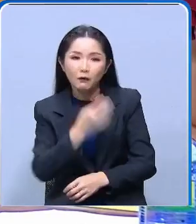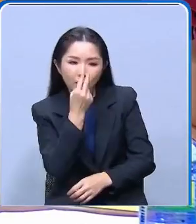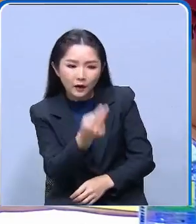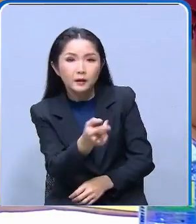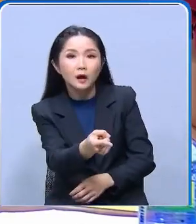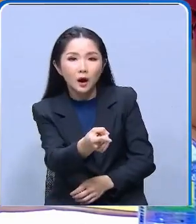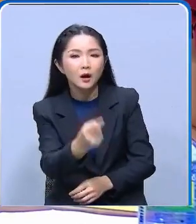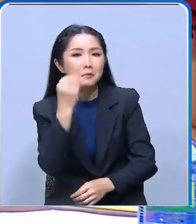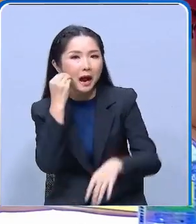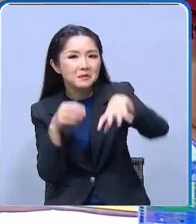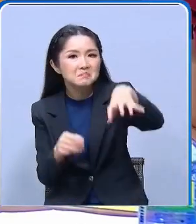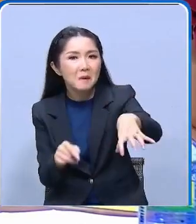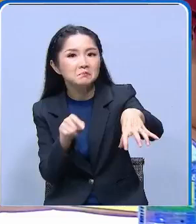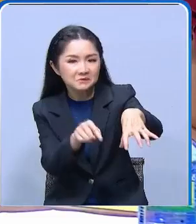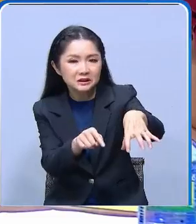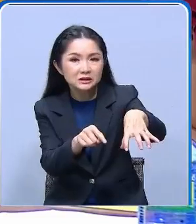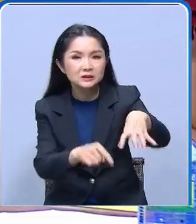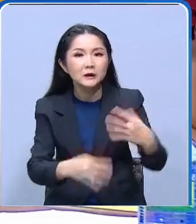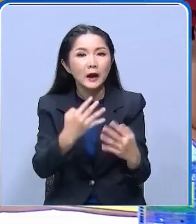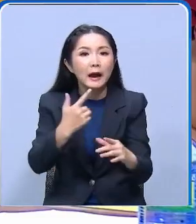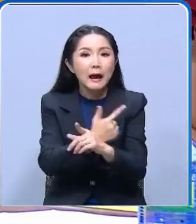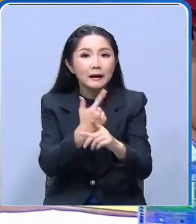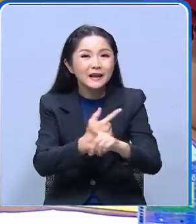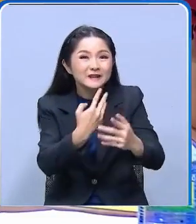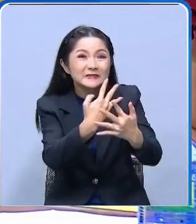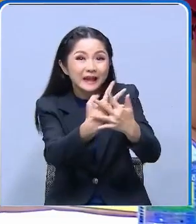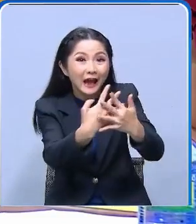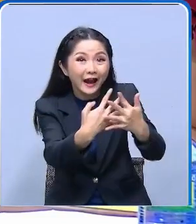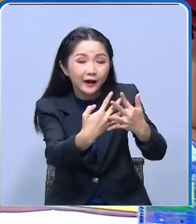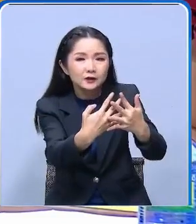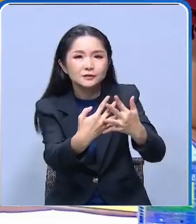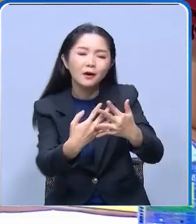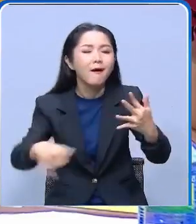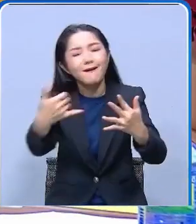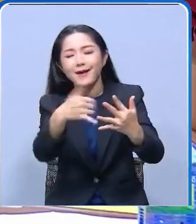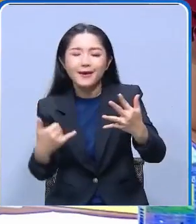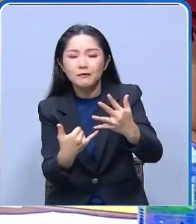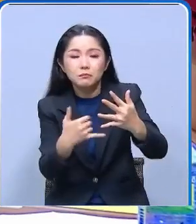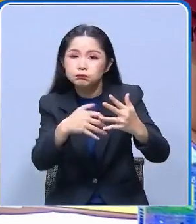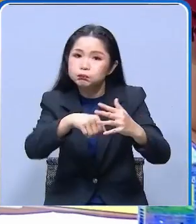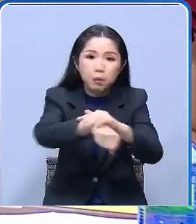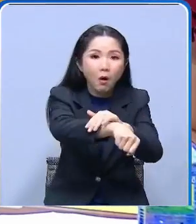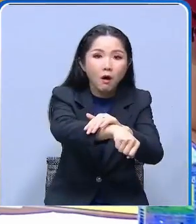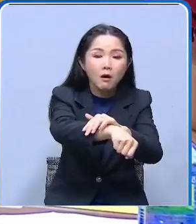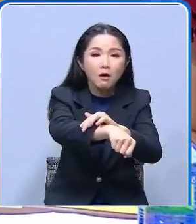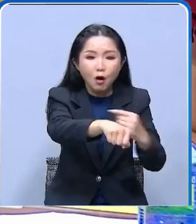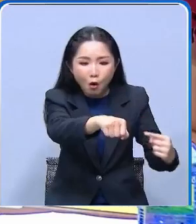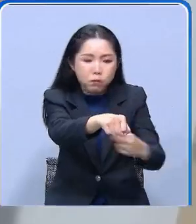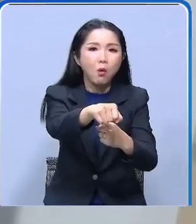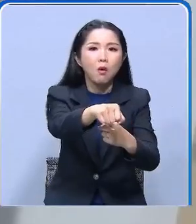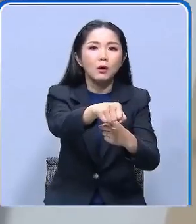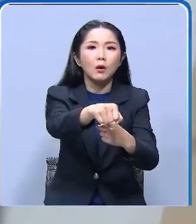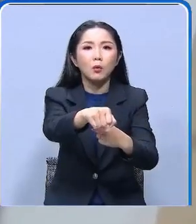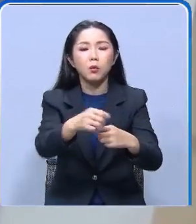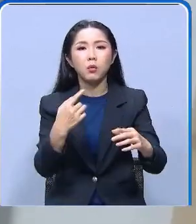ข้าออกใช่ไหมครับน้องไม่รู้ไปได้ดีท่าไหนแขนติดในตะแกรงเหล็กถูกเหล็กแหลมแทงทะลุแขนออกไม่ได้ครับ โอ้